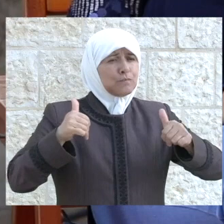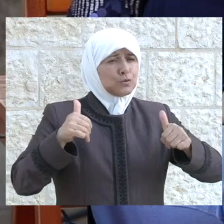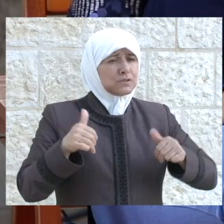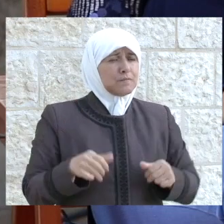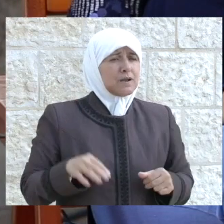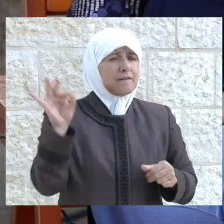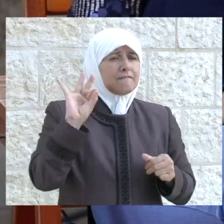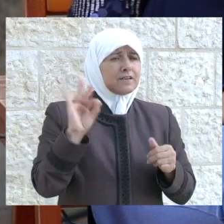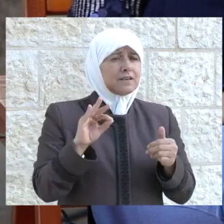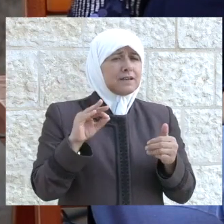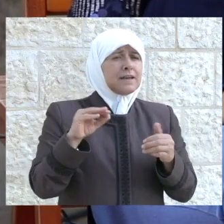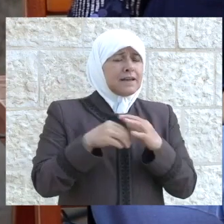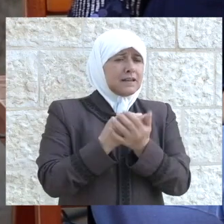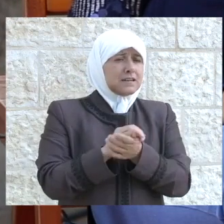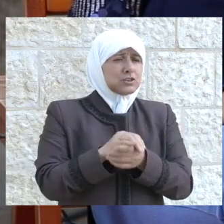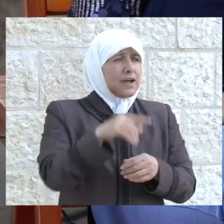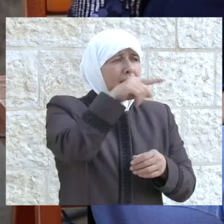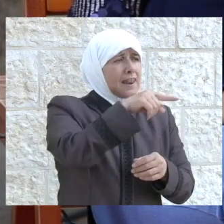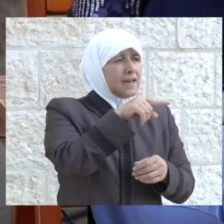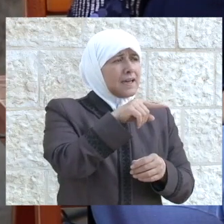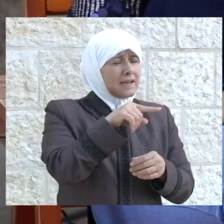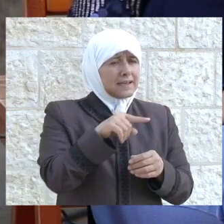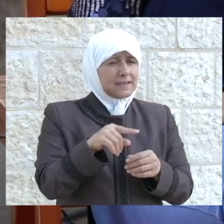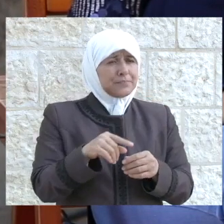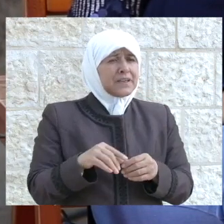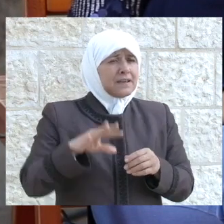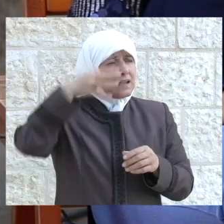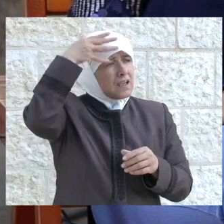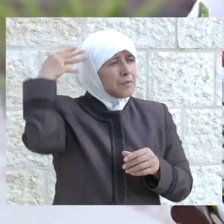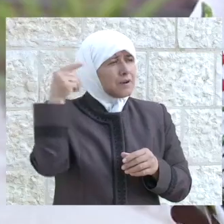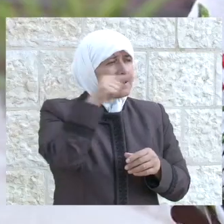لعام 2016. احكي لنا عن هاي التجربة وإيش بتعني لك؟